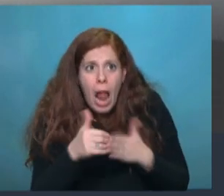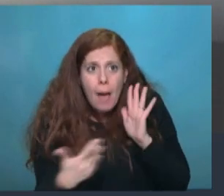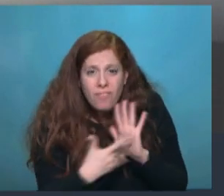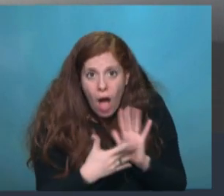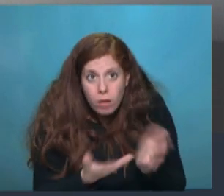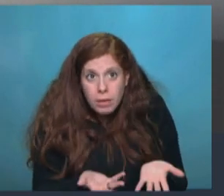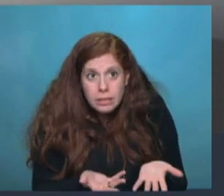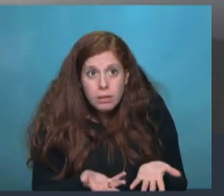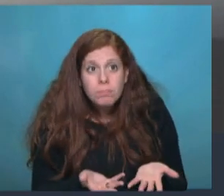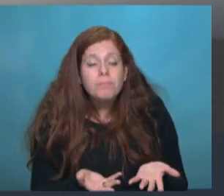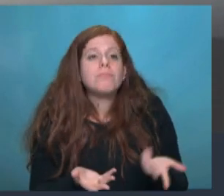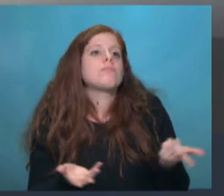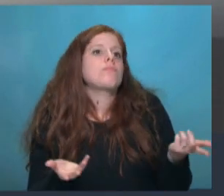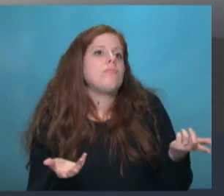בעצם,